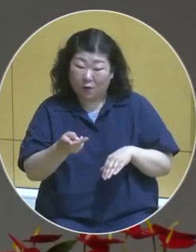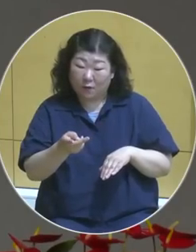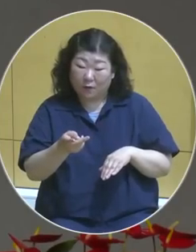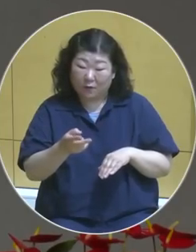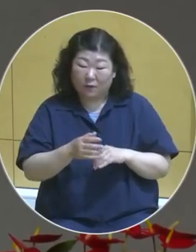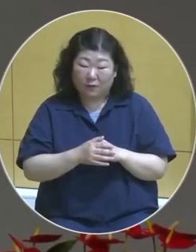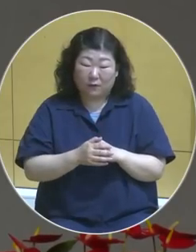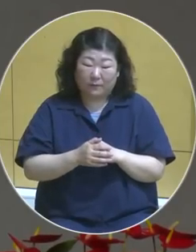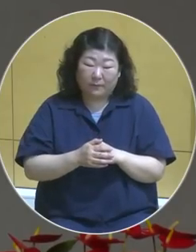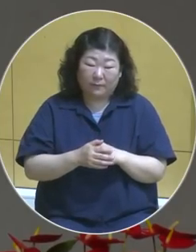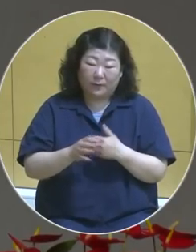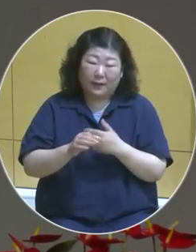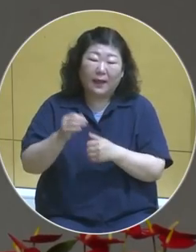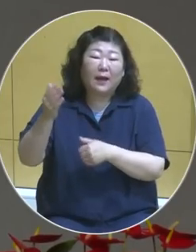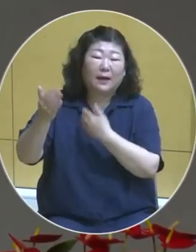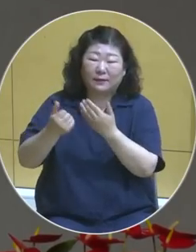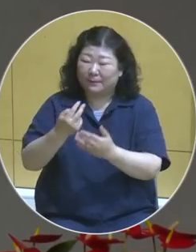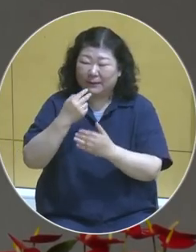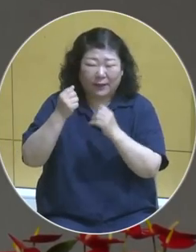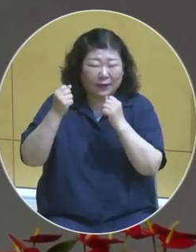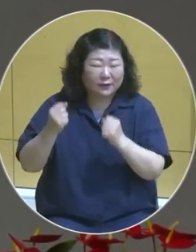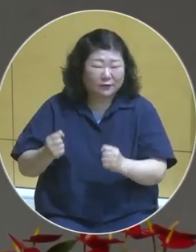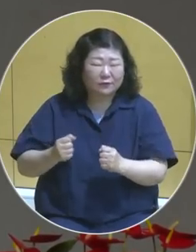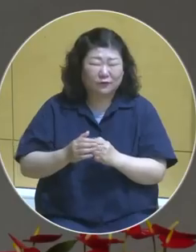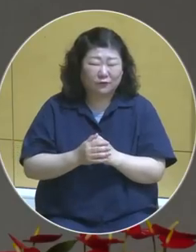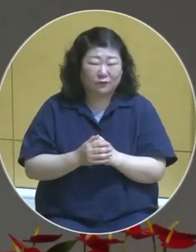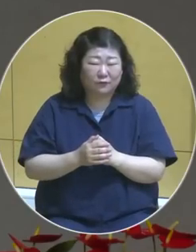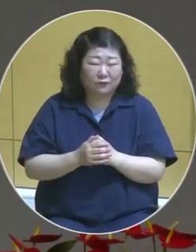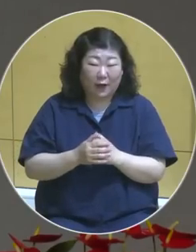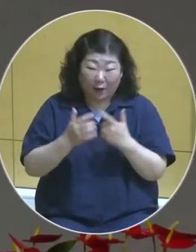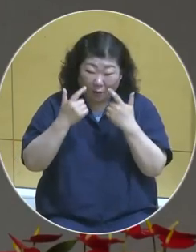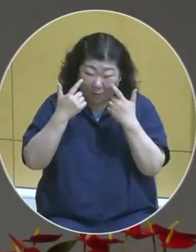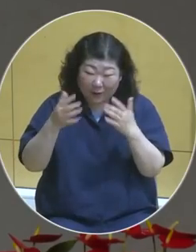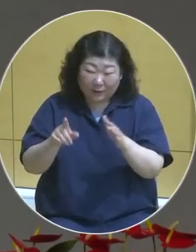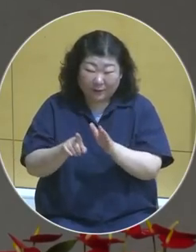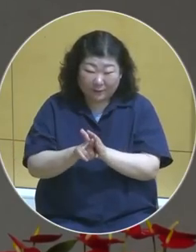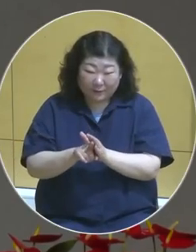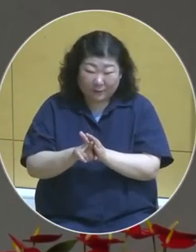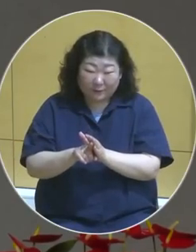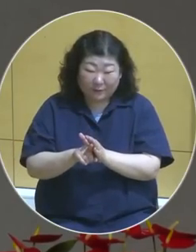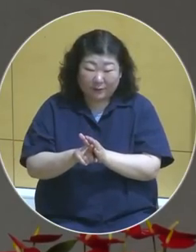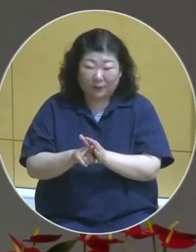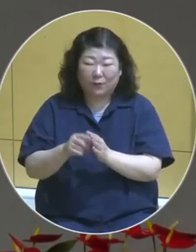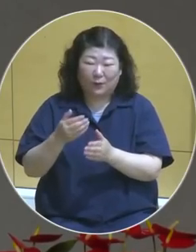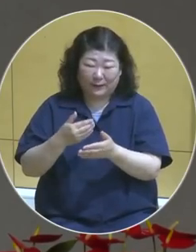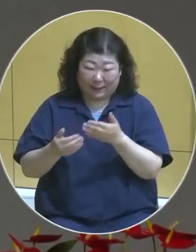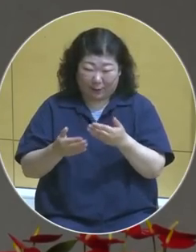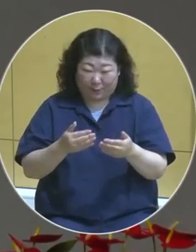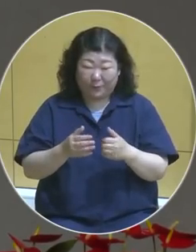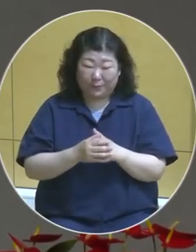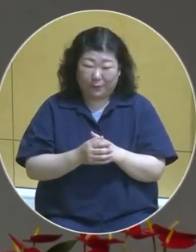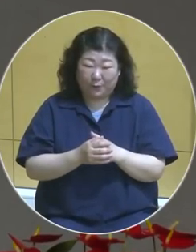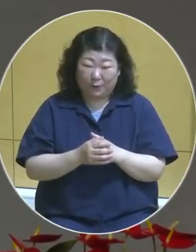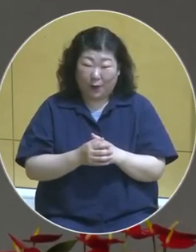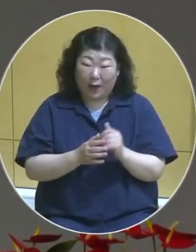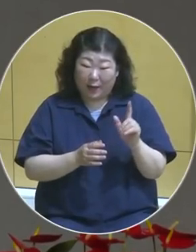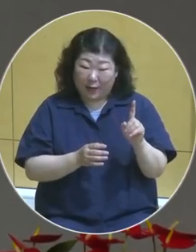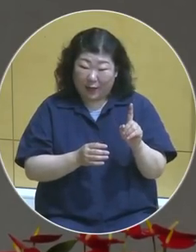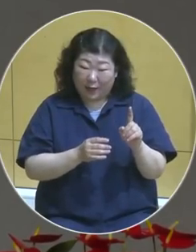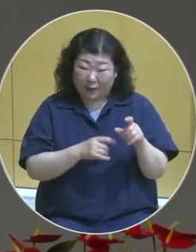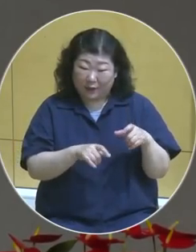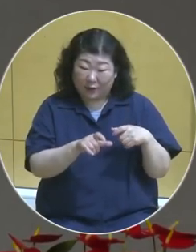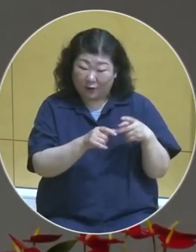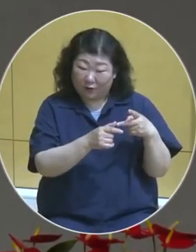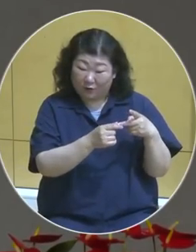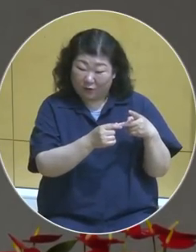드리면, 아, 하나님은 살아계시는구나 하는 그 확신, 그 다음에 체험, 또 하나는 하나님은